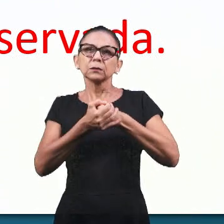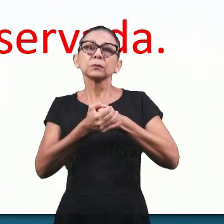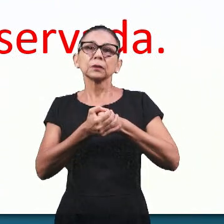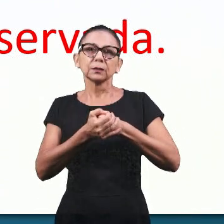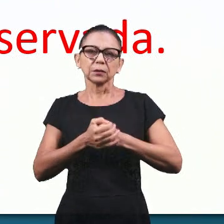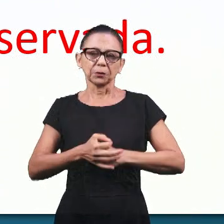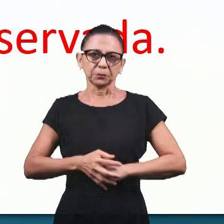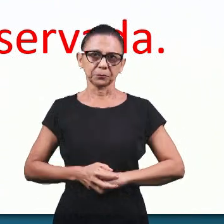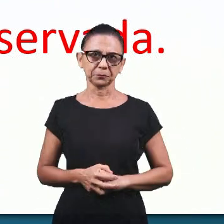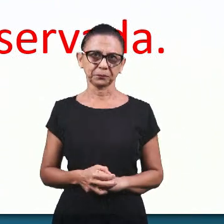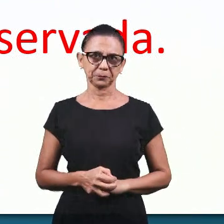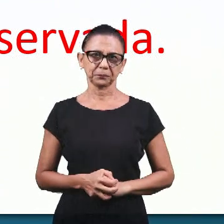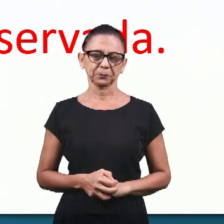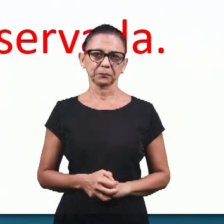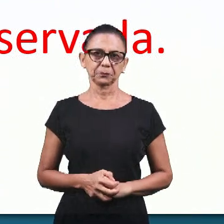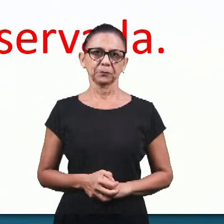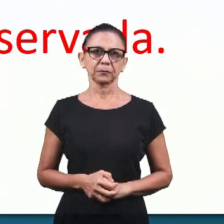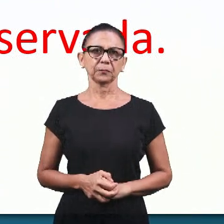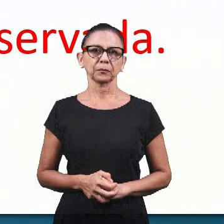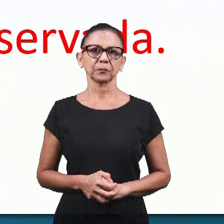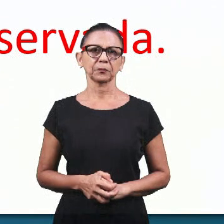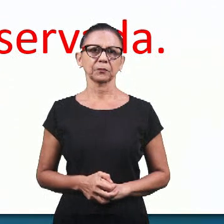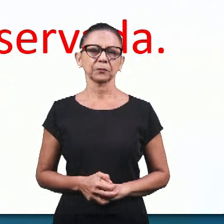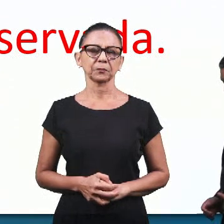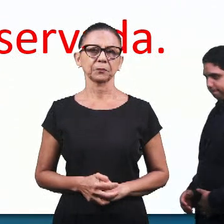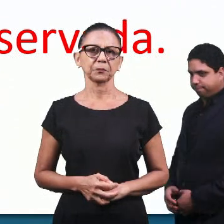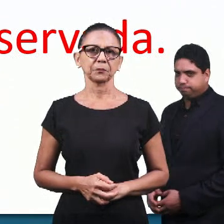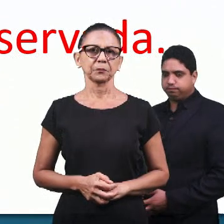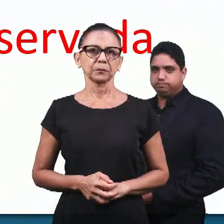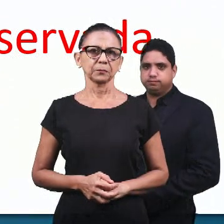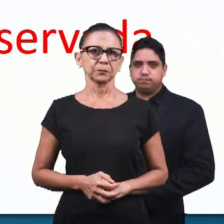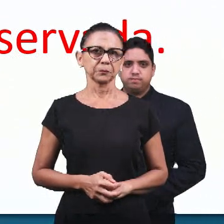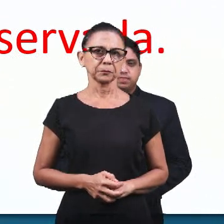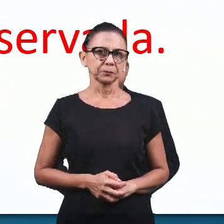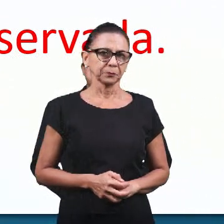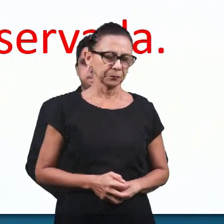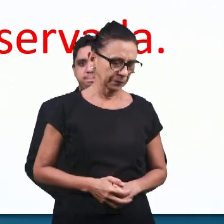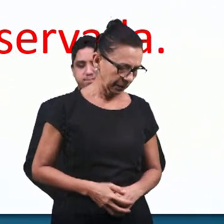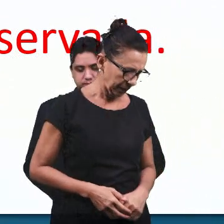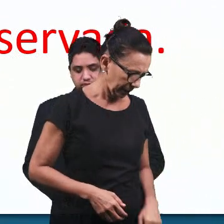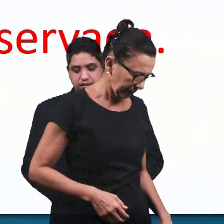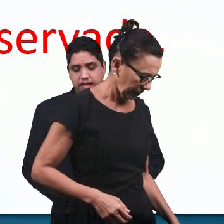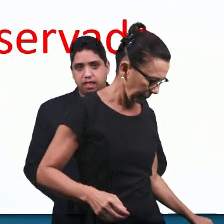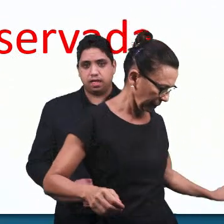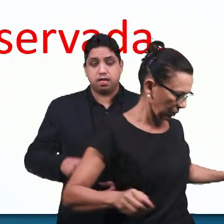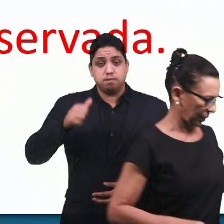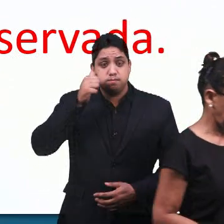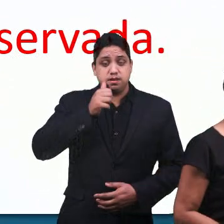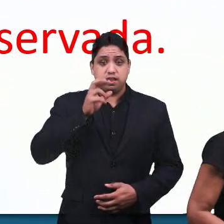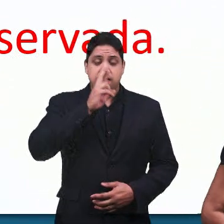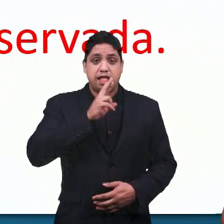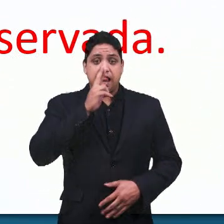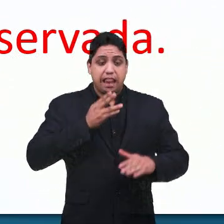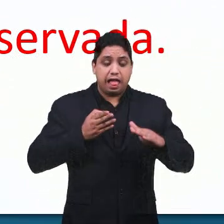le résultat? Réponse. La position de Rahab, elle entre dans le projet.